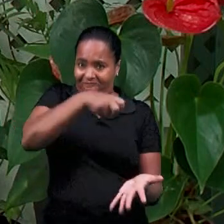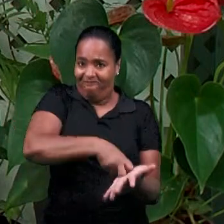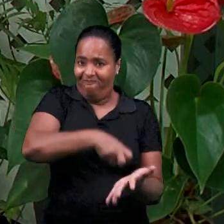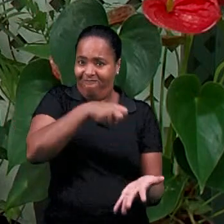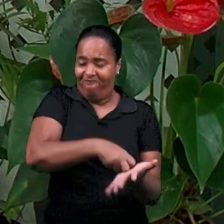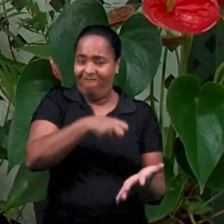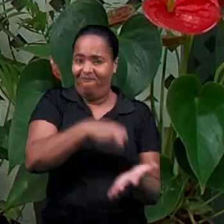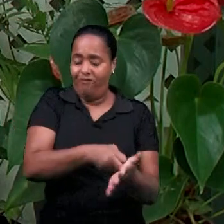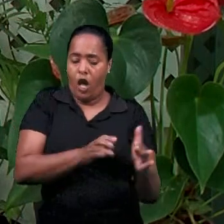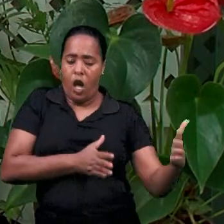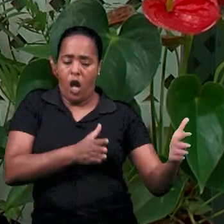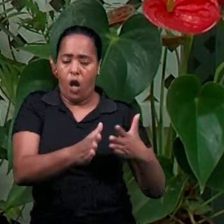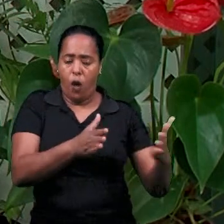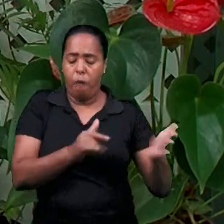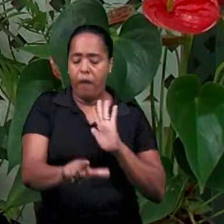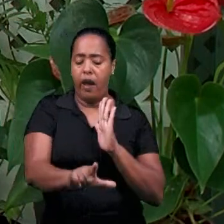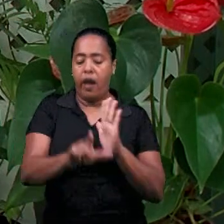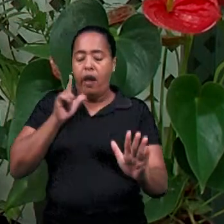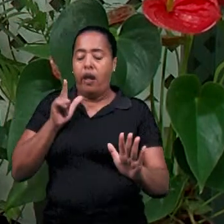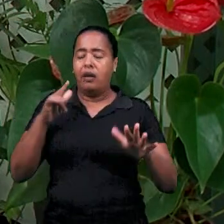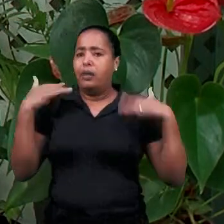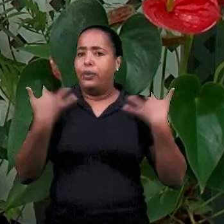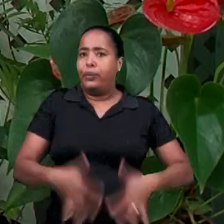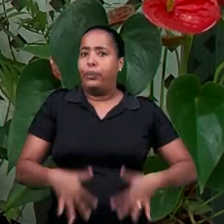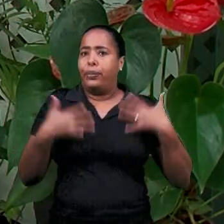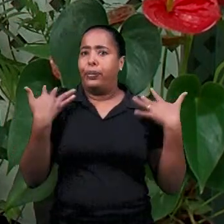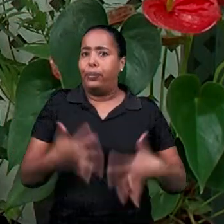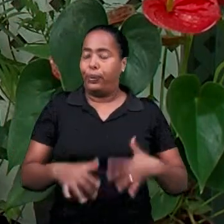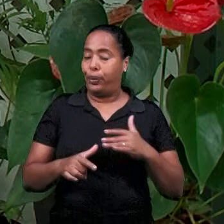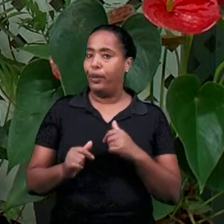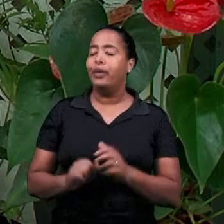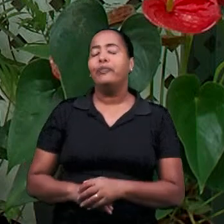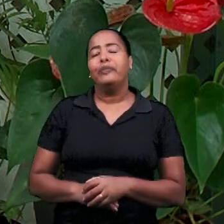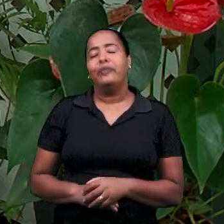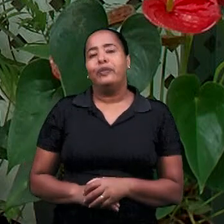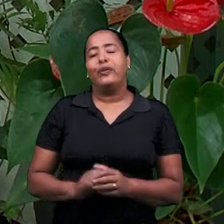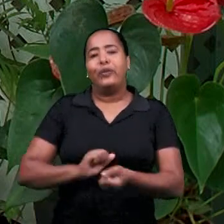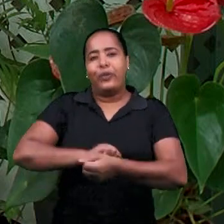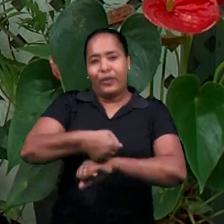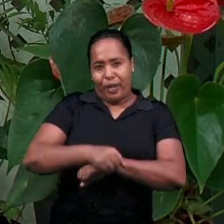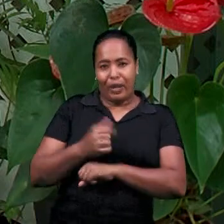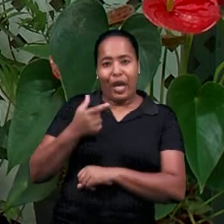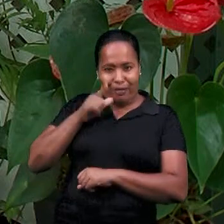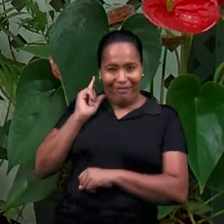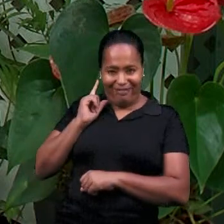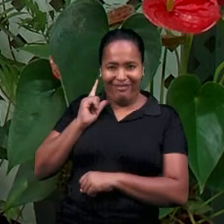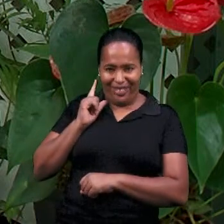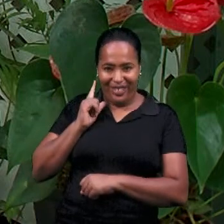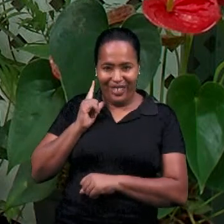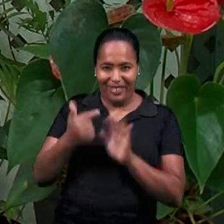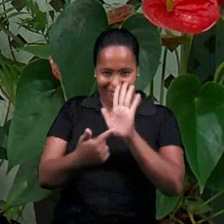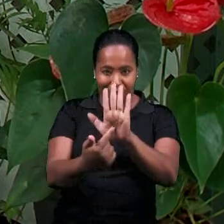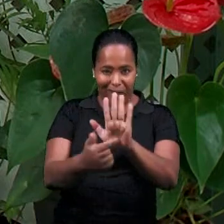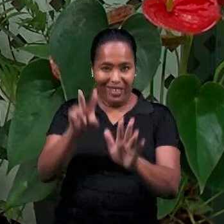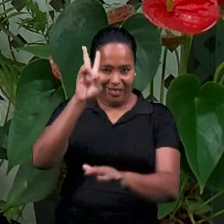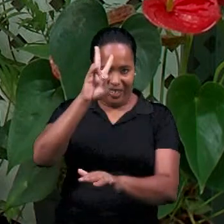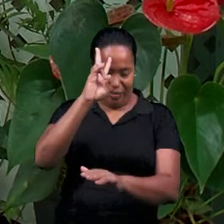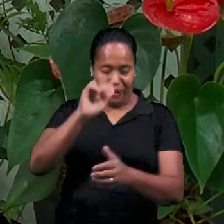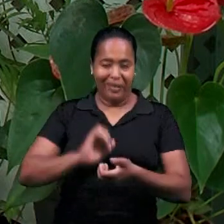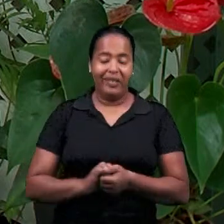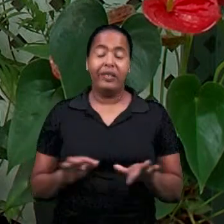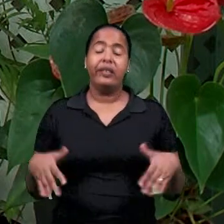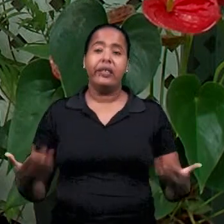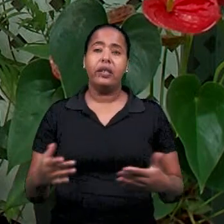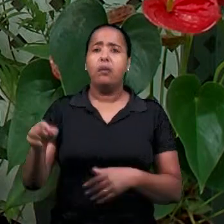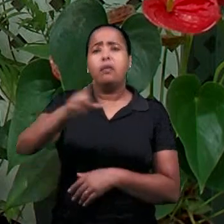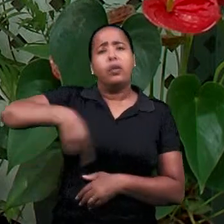ensemble. C'était la période de la pré-tribulation qui a été dit par le pasteur qui a fini le séminaire